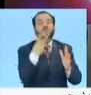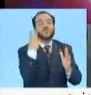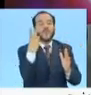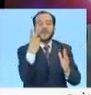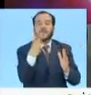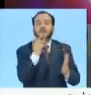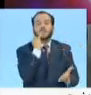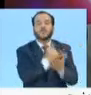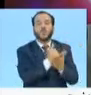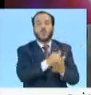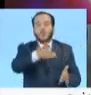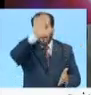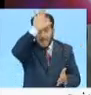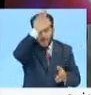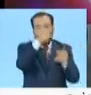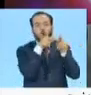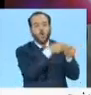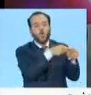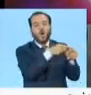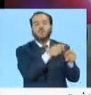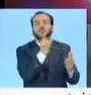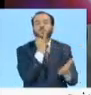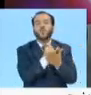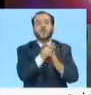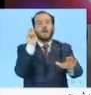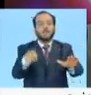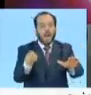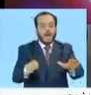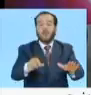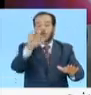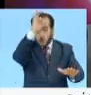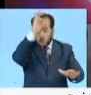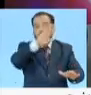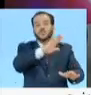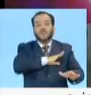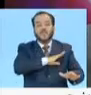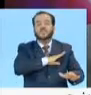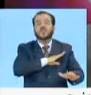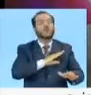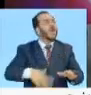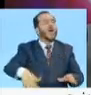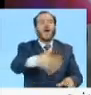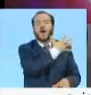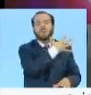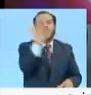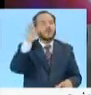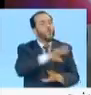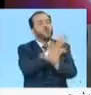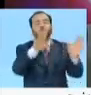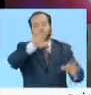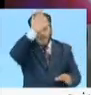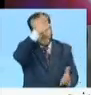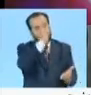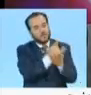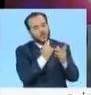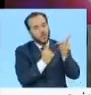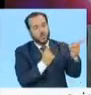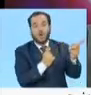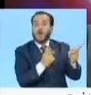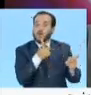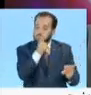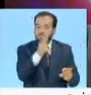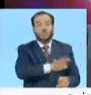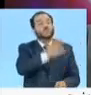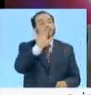ليكرس السلطات في يد الملك، السلطة التنفيذية، السلطة التشريعية، السلطة القضائية وكل مفاصل الدولة. ما تطالب به